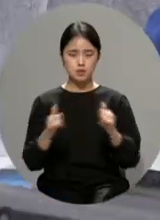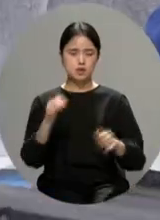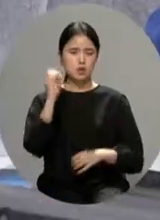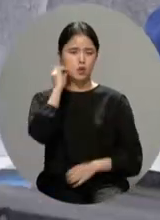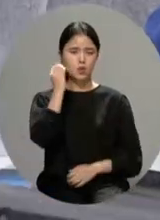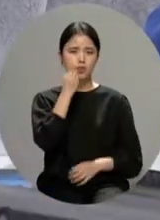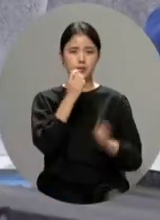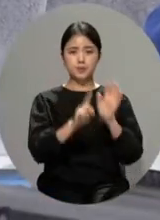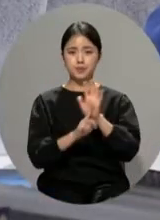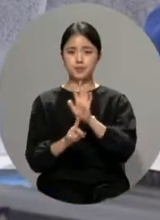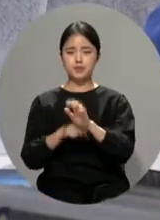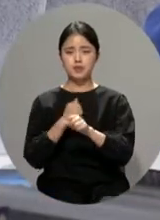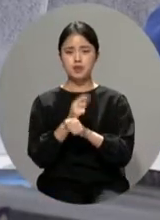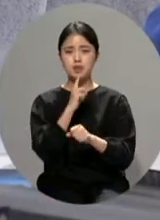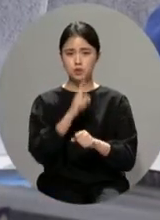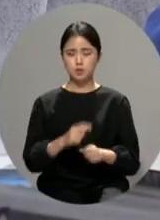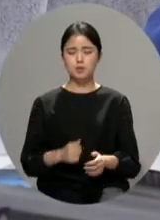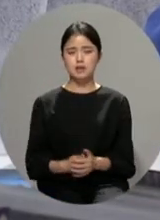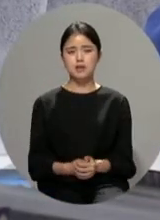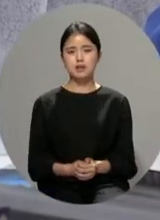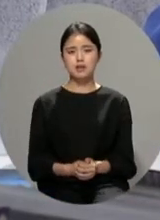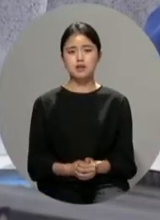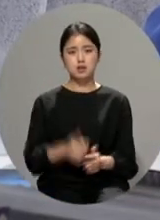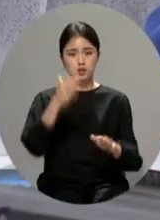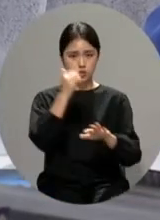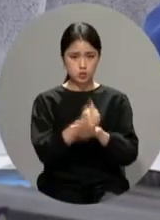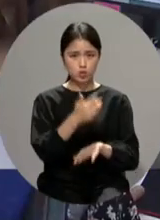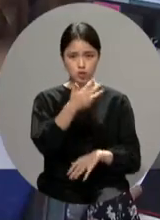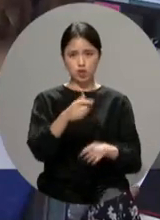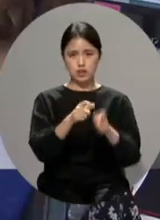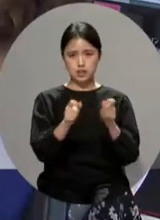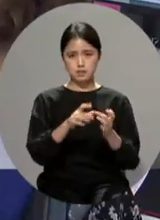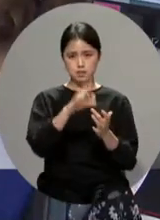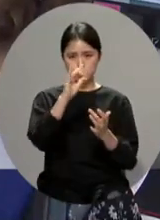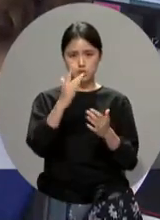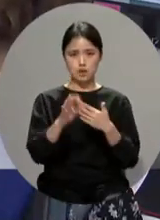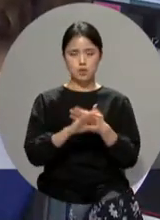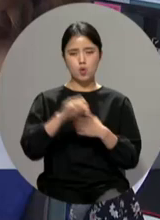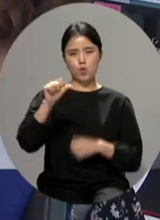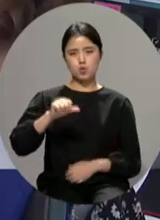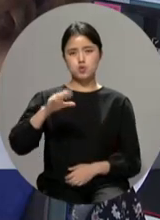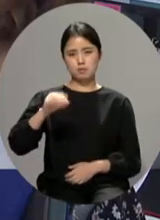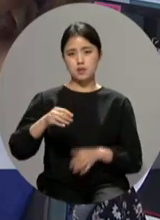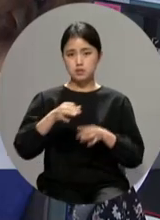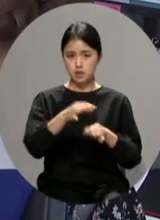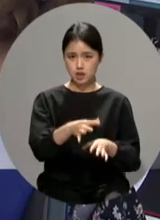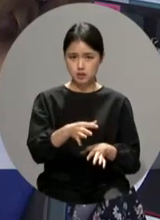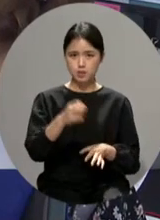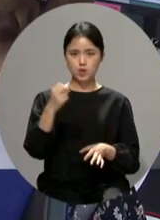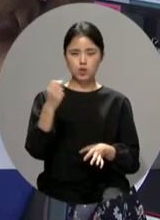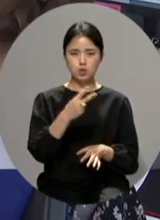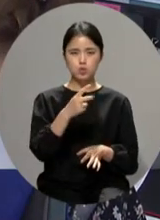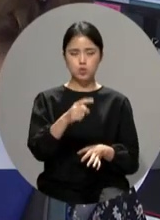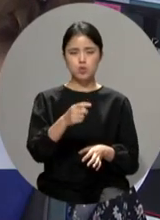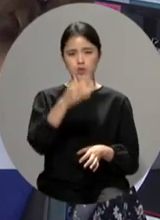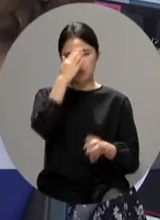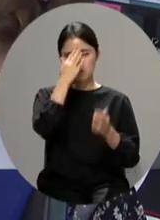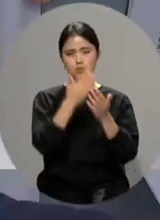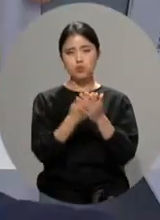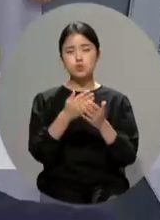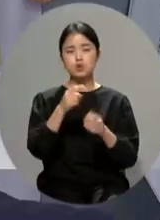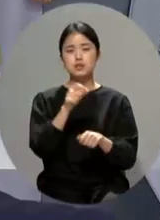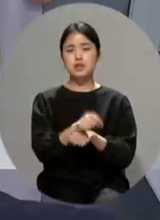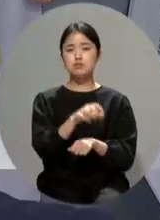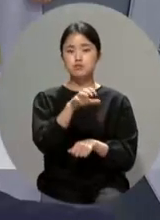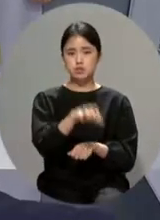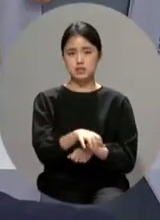홈페이지를 통해 모집한다고 밝혔습니다 최종 8개 팀의 선정되면 5천만원의 상금과 함께 엑셀러레이팅 프로그램인